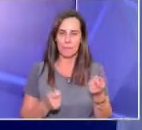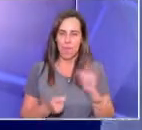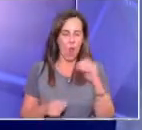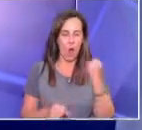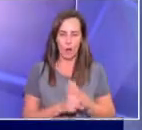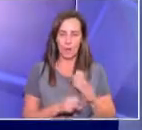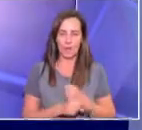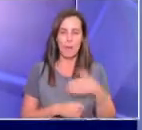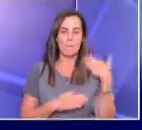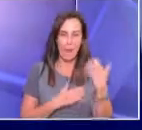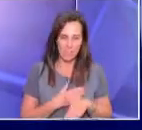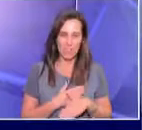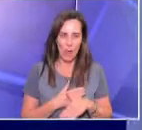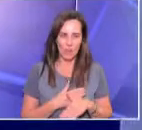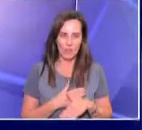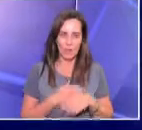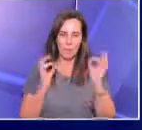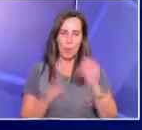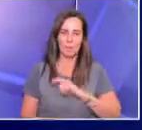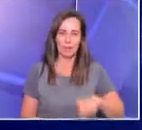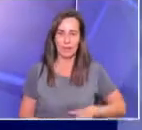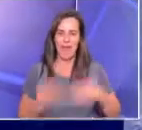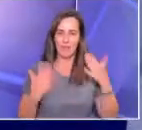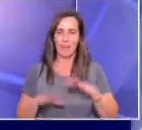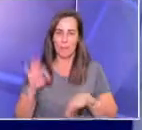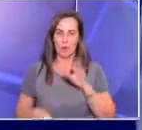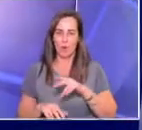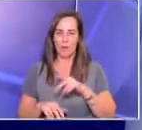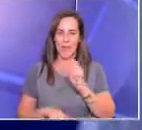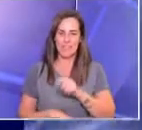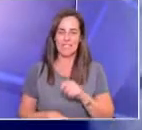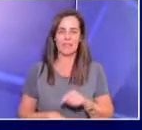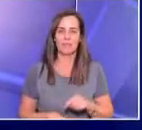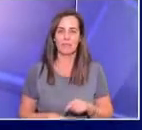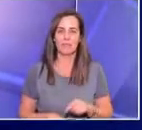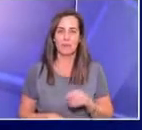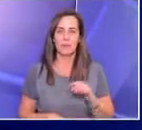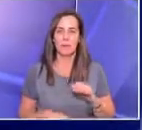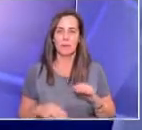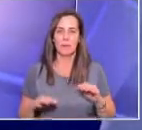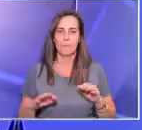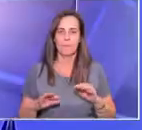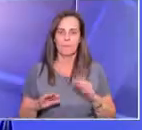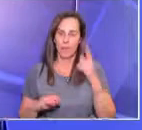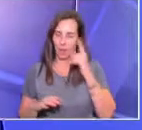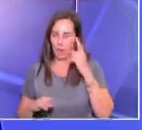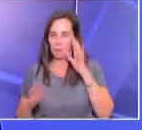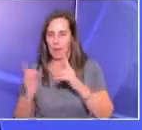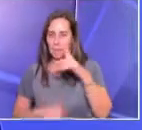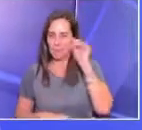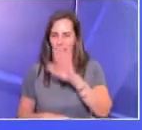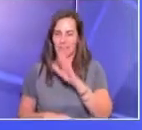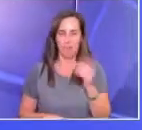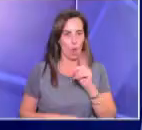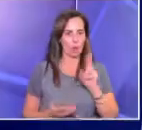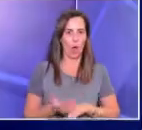עובד. כאילו בסופו של דבר, בוודאי במוניציפלי, הלוואי בארצי, אני מאוד מקווה שגם בארצי, משהו הרבה יותר... לא יודע אם ראית בתל אביב מה קרה, אבל בסדר. לא,